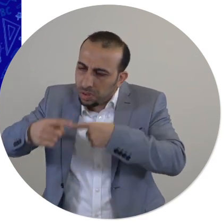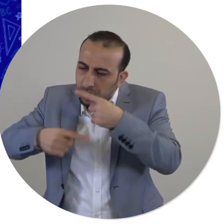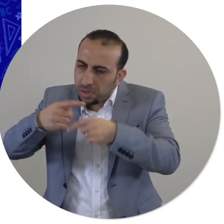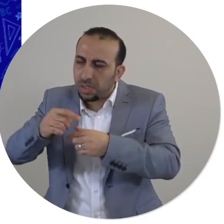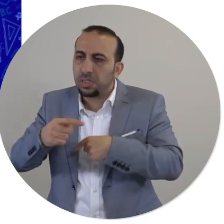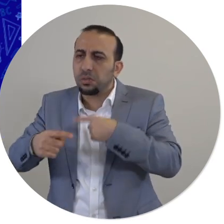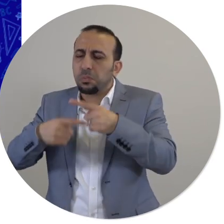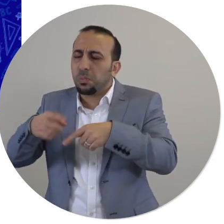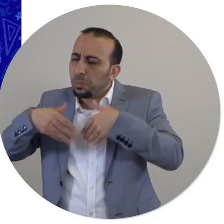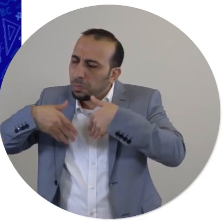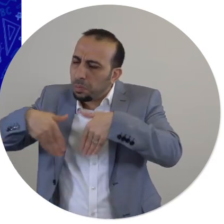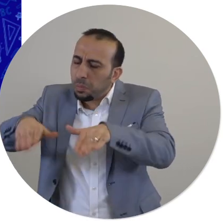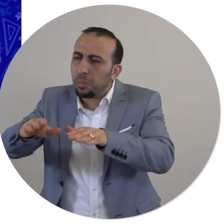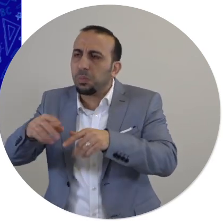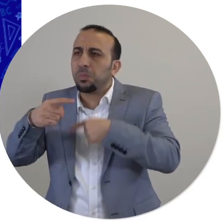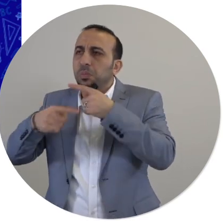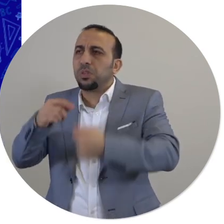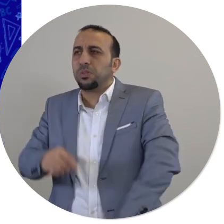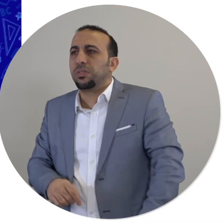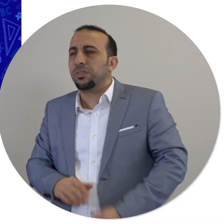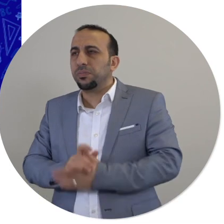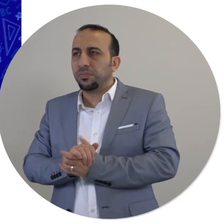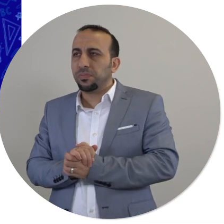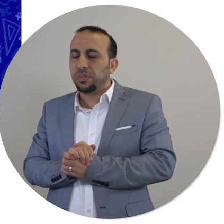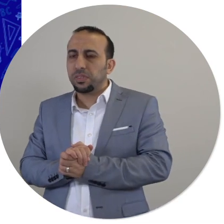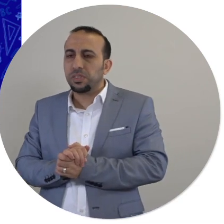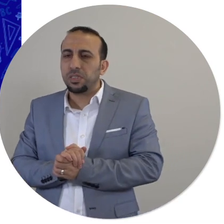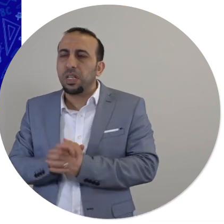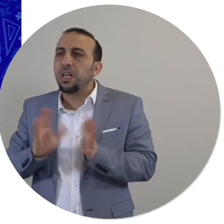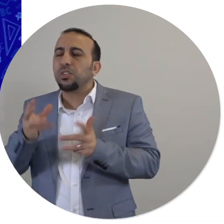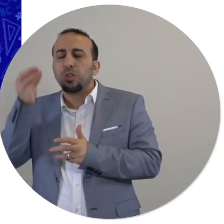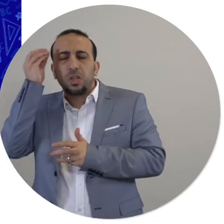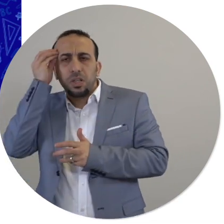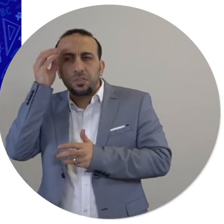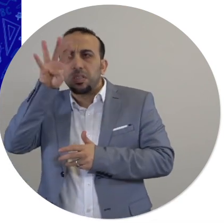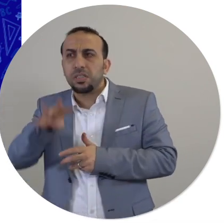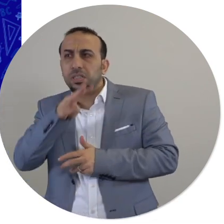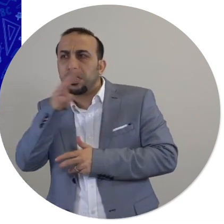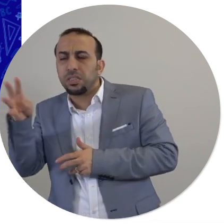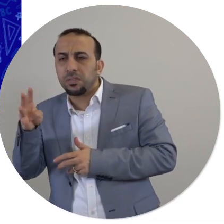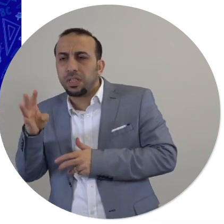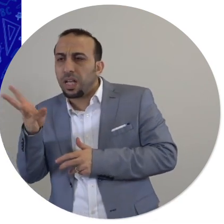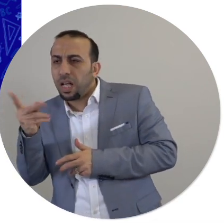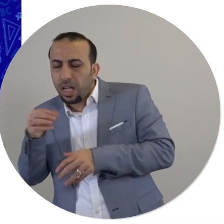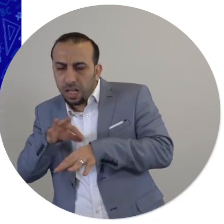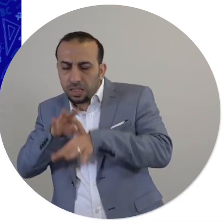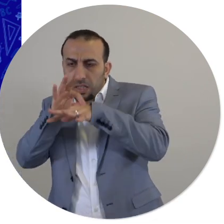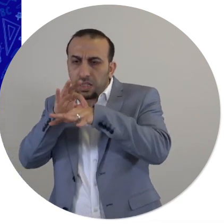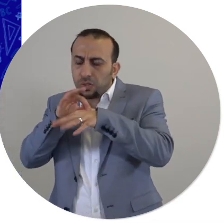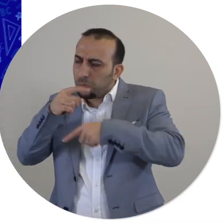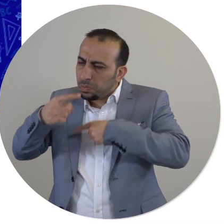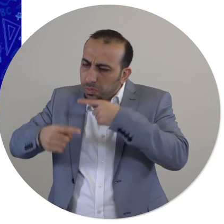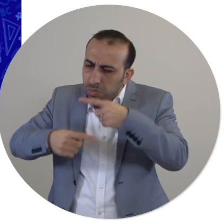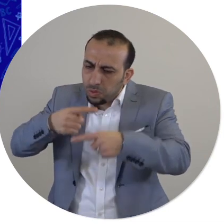ممكن طريقة السؤال في الاختبار استنتج من الشكل السابق حقيقة مثل ما ذكرنا بأن عدد السكان في تزايد مستمر، وممكن